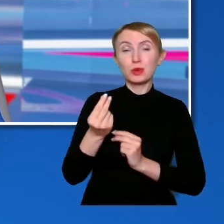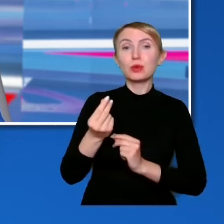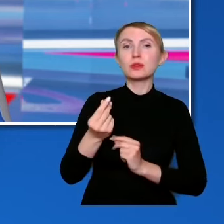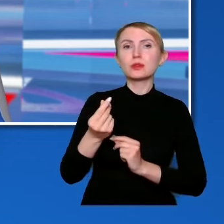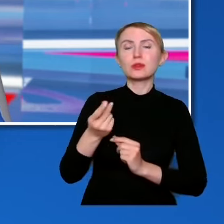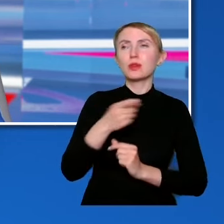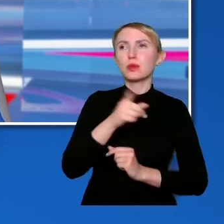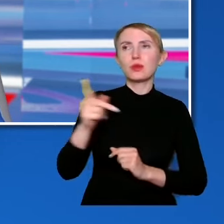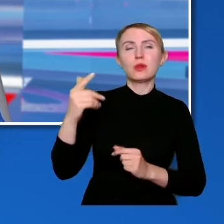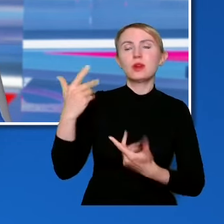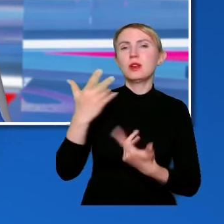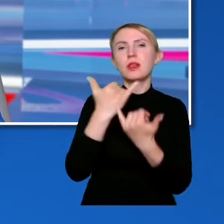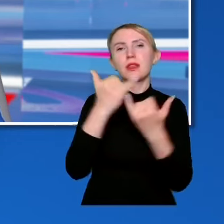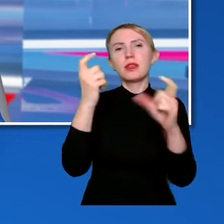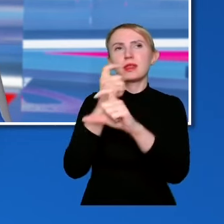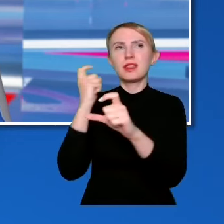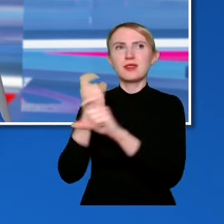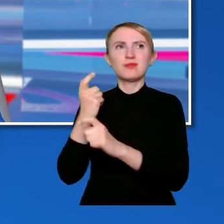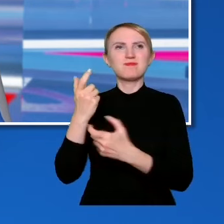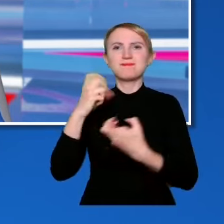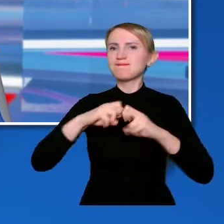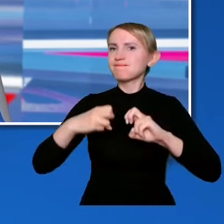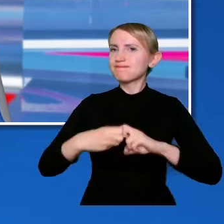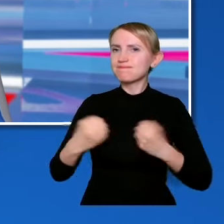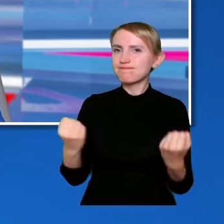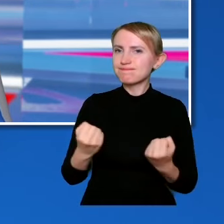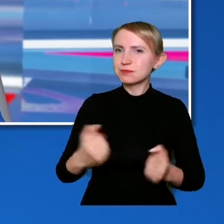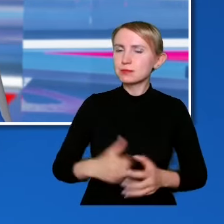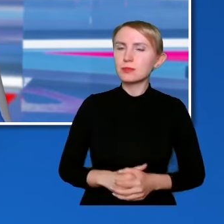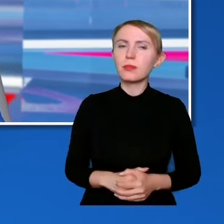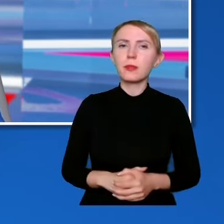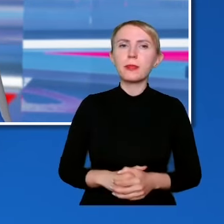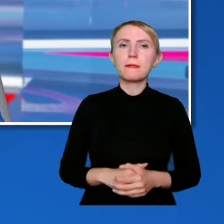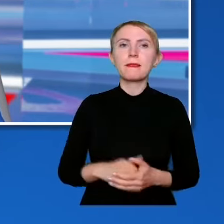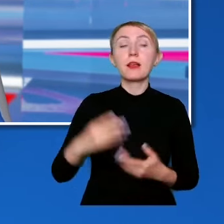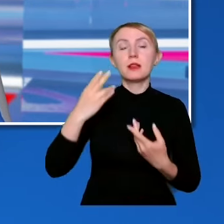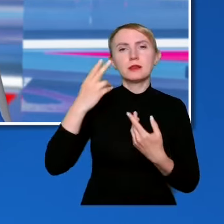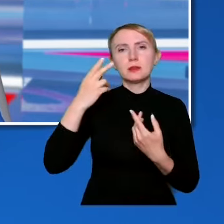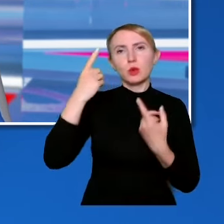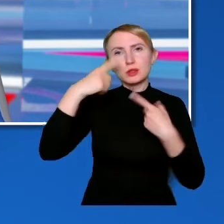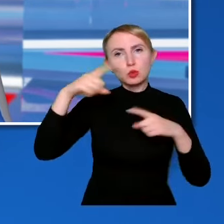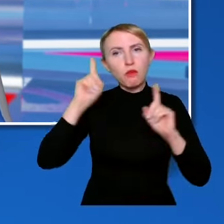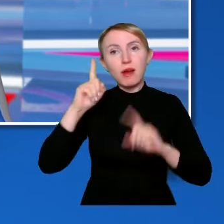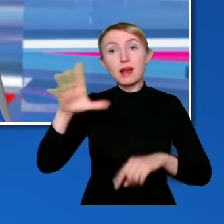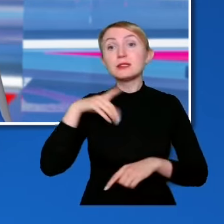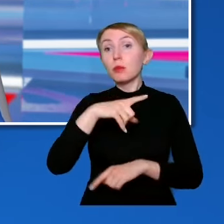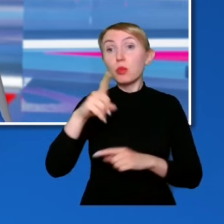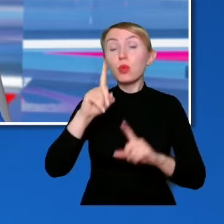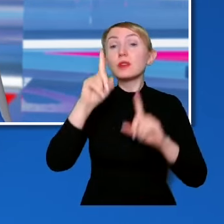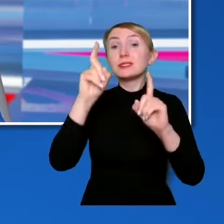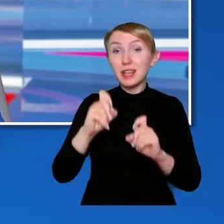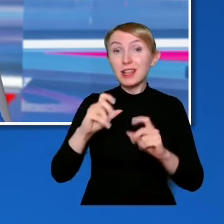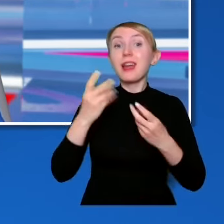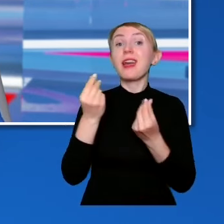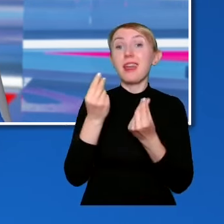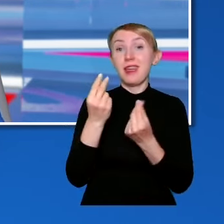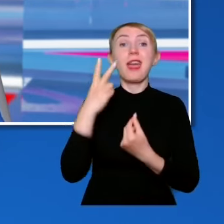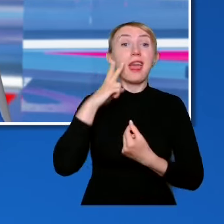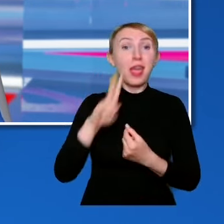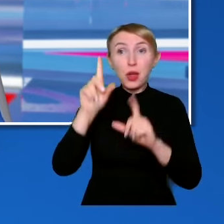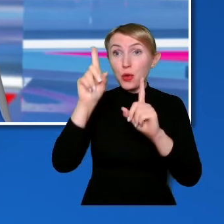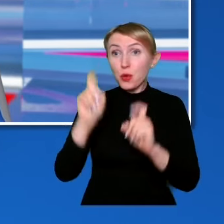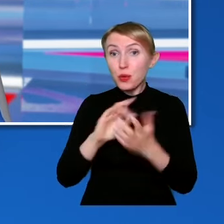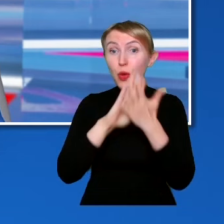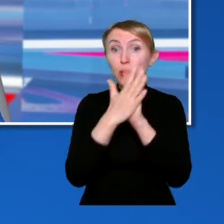tak troszkę bardziej znam, jakby miałem kontakt na Słowacji, kiedy oni wprowadzali euro, no to po prostu te ceny